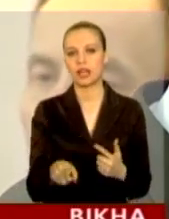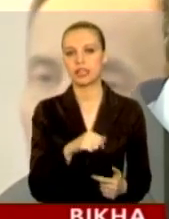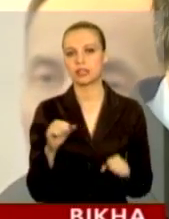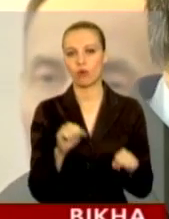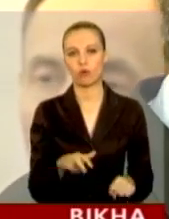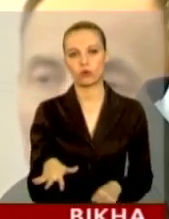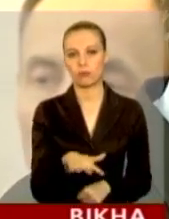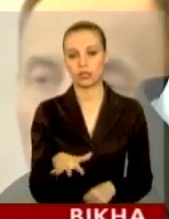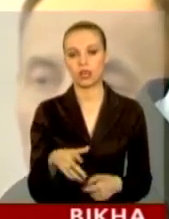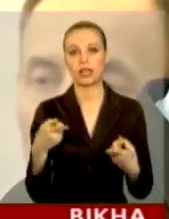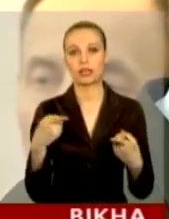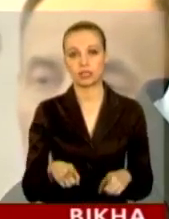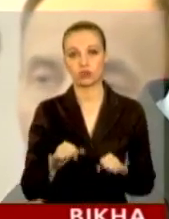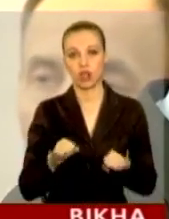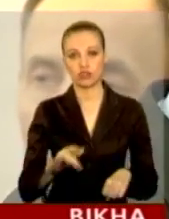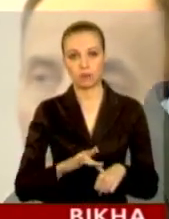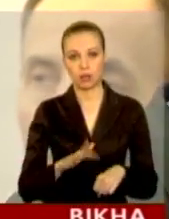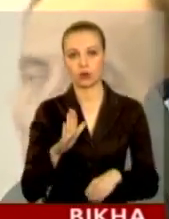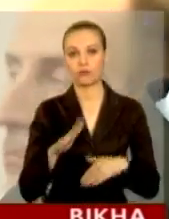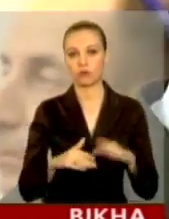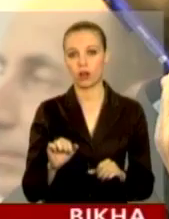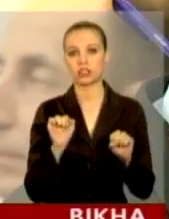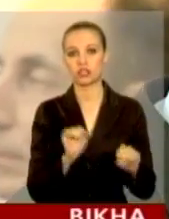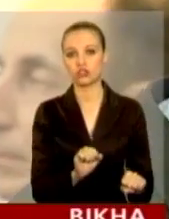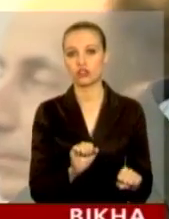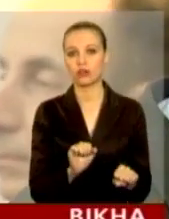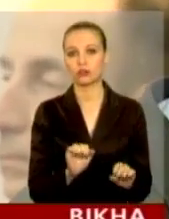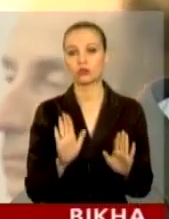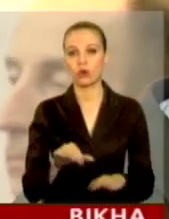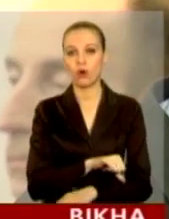Майдану. Настоящі патріоти з оружием в руках захищають границю України.